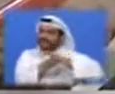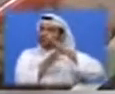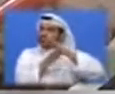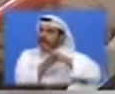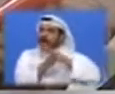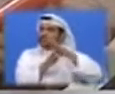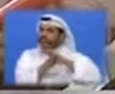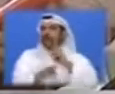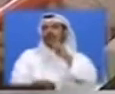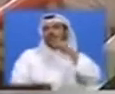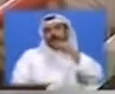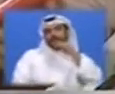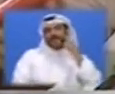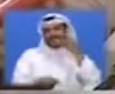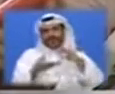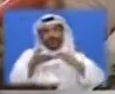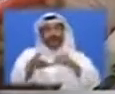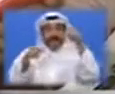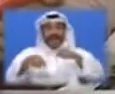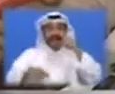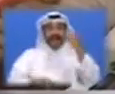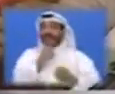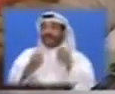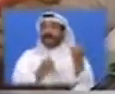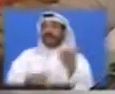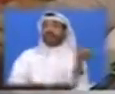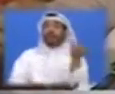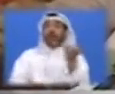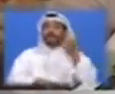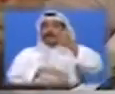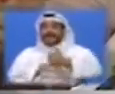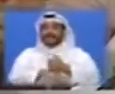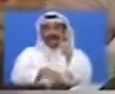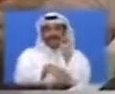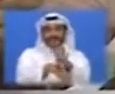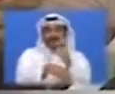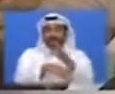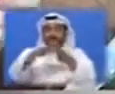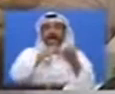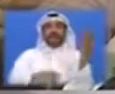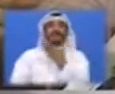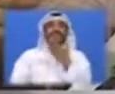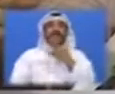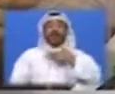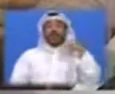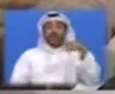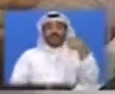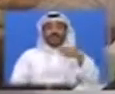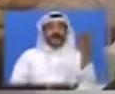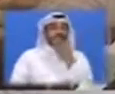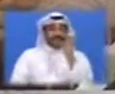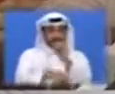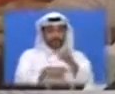والطالبات. اليوم مثل هذه الأنشطة تعتبر أنشطة رئيسية ومكملة للدور التربوي اللي تقوم فيه وزارة التربية، مكملة